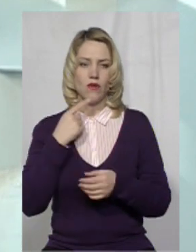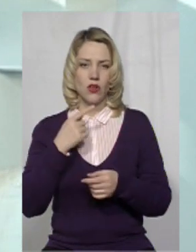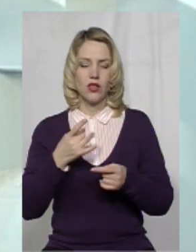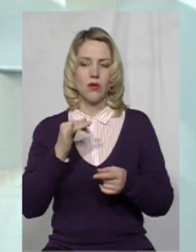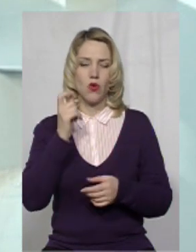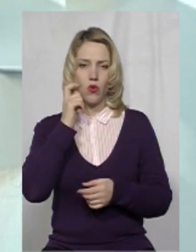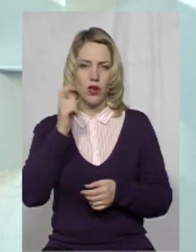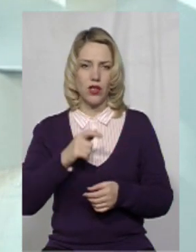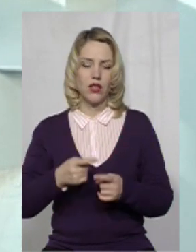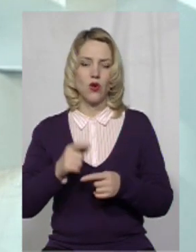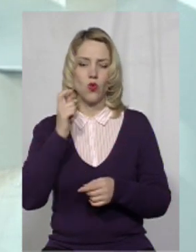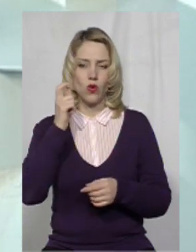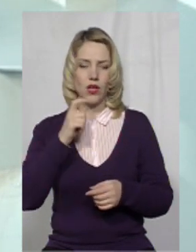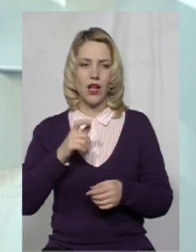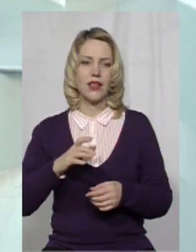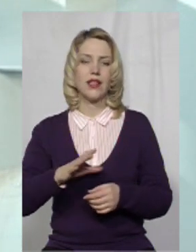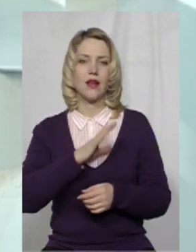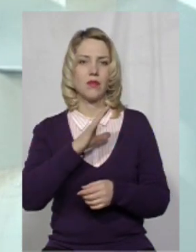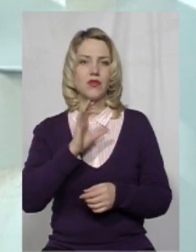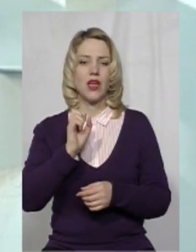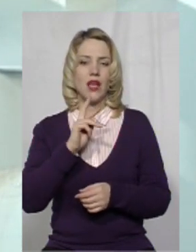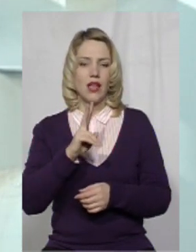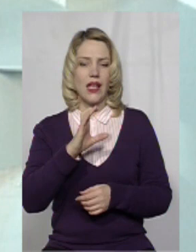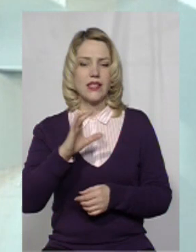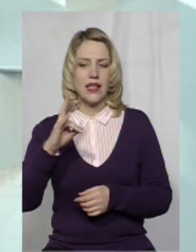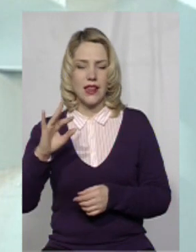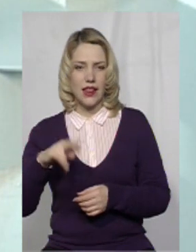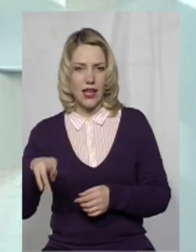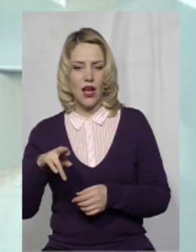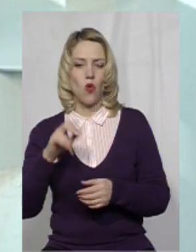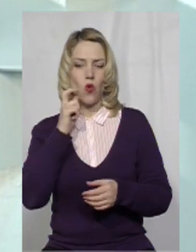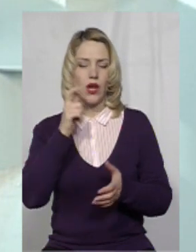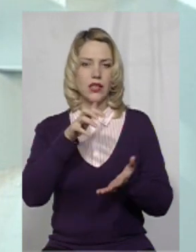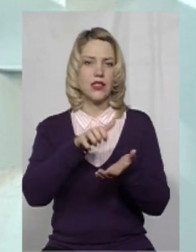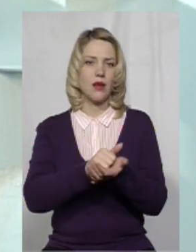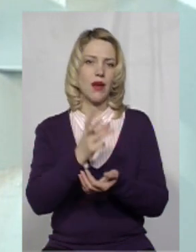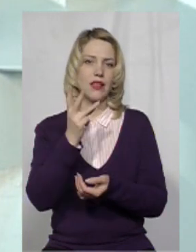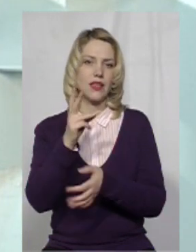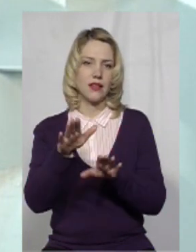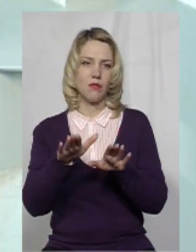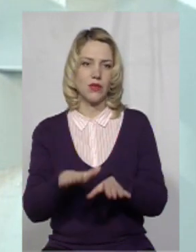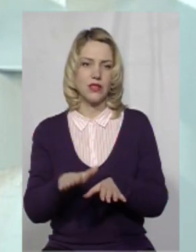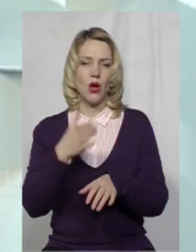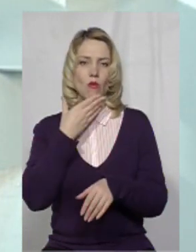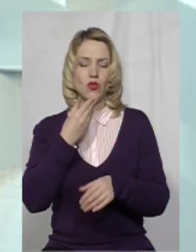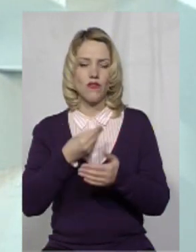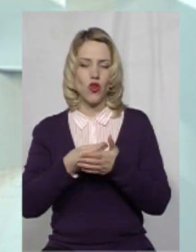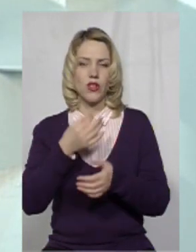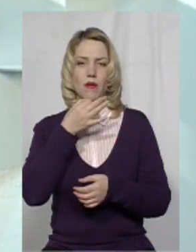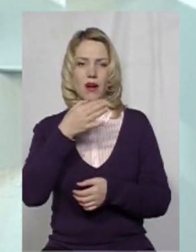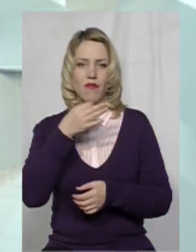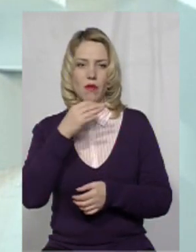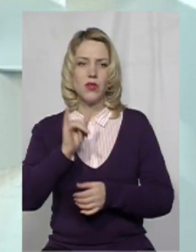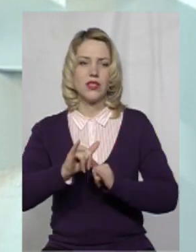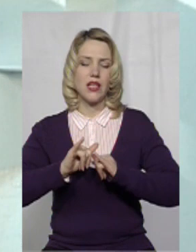сьогодні у пострадянському просторі, країни СНД, вона займає сьогодні третє місце. Ну, тобто, по своїй привабливості саме для